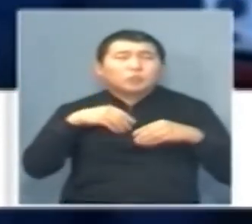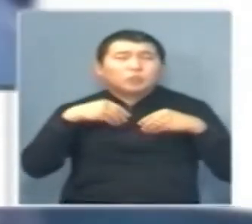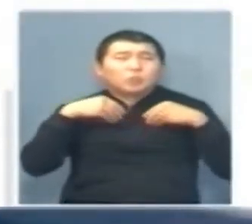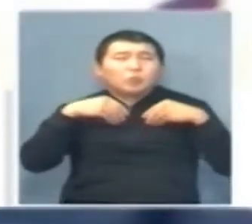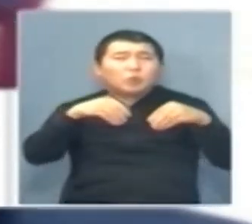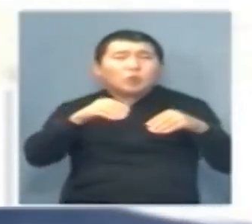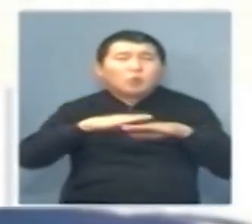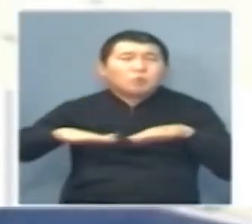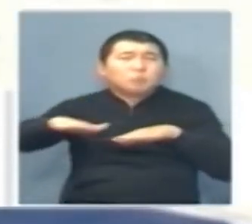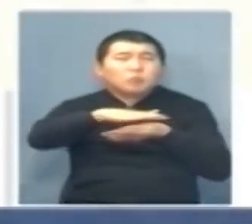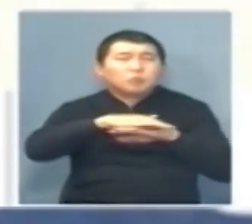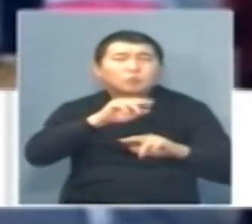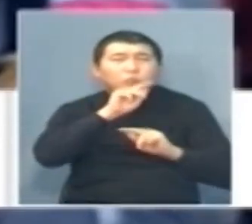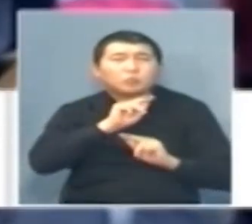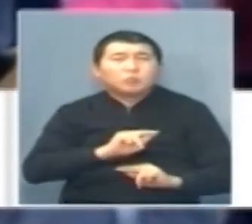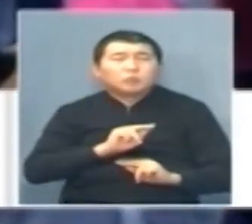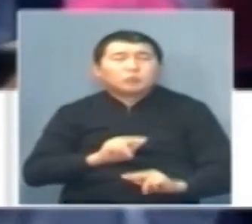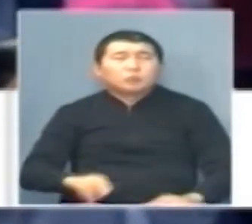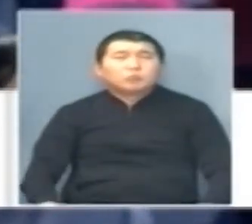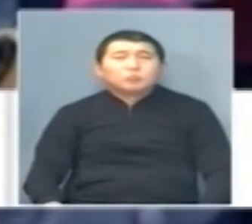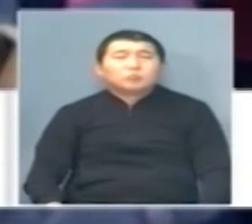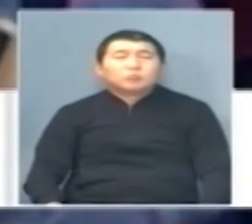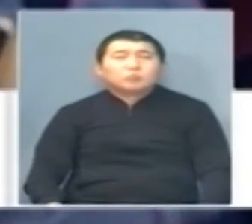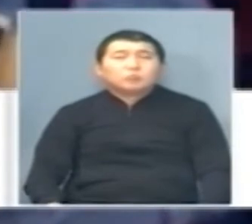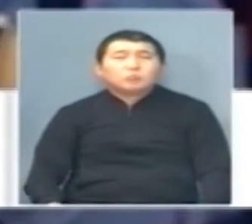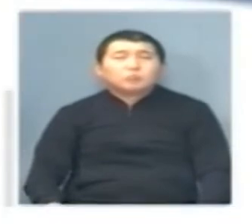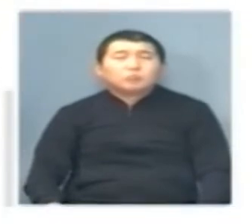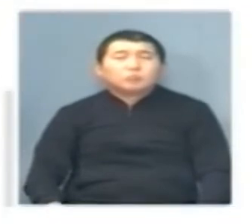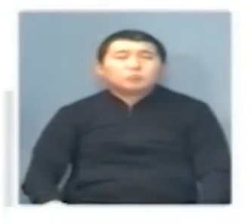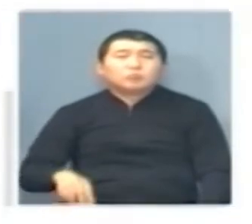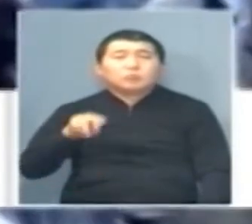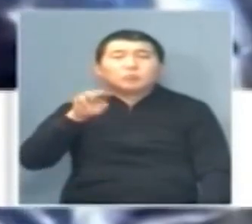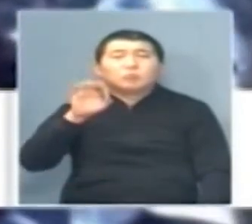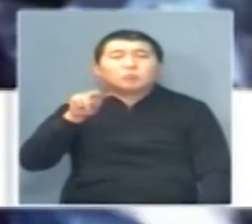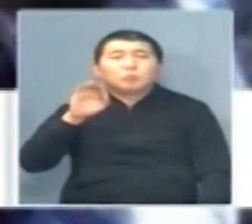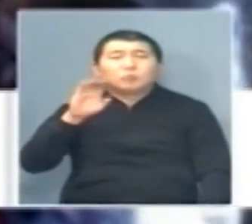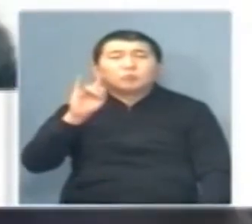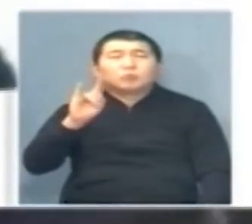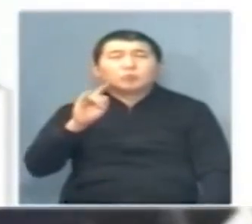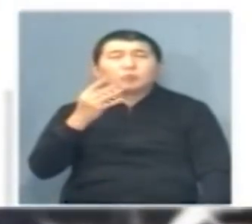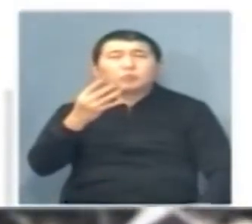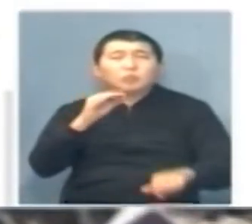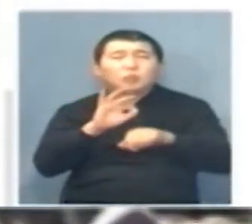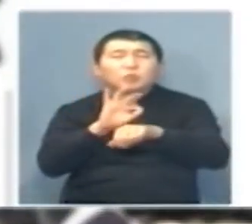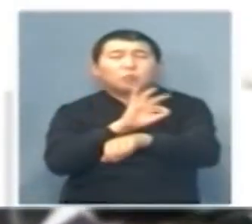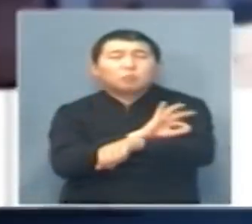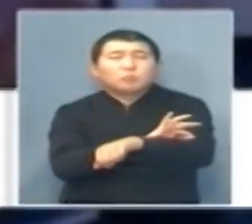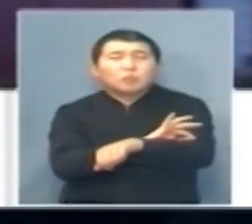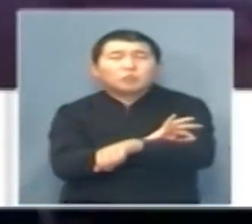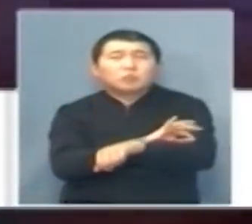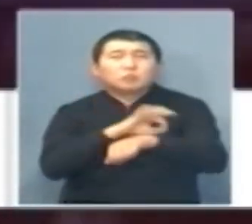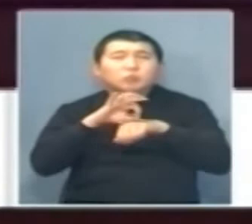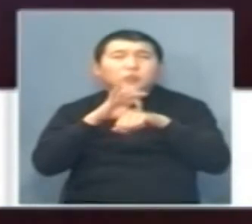лесостепных массивов и пассивных площадей минерализированные полосы шириной не менее 4 метров. Немаловажным является